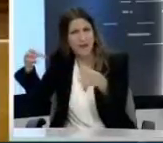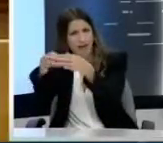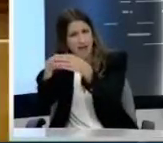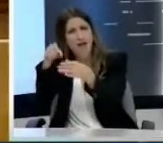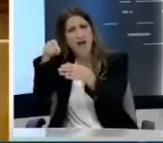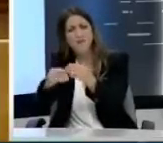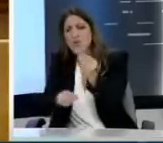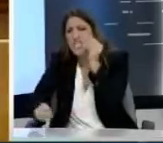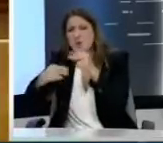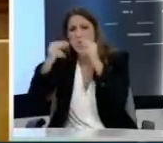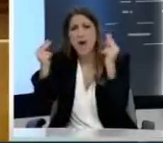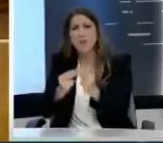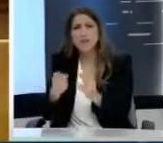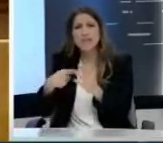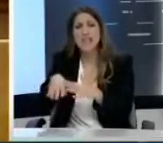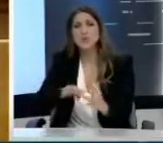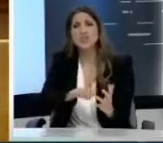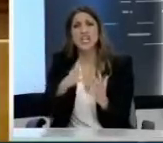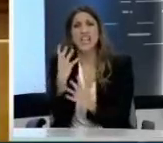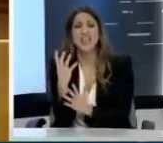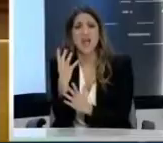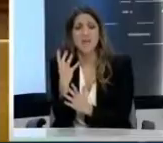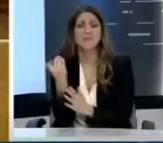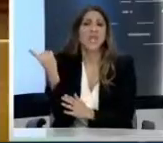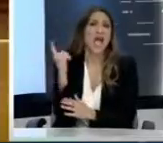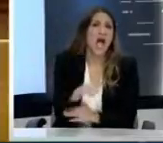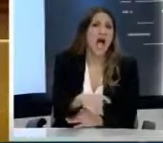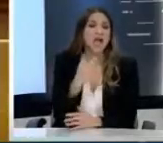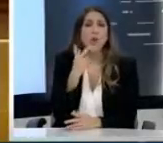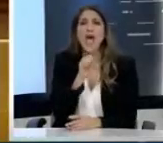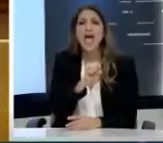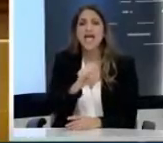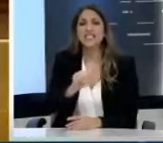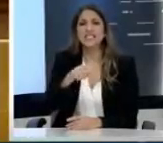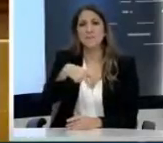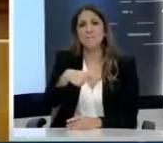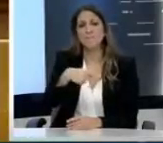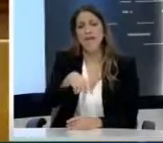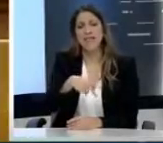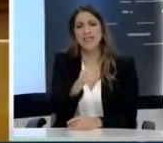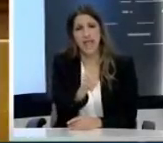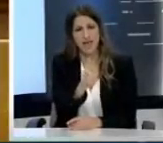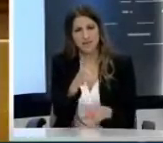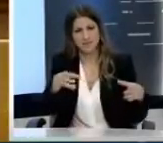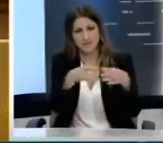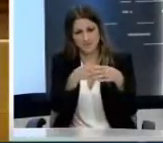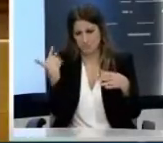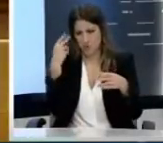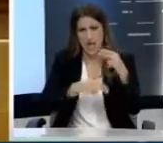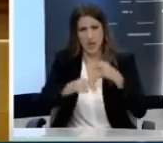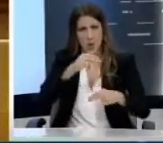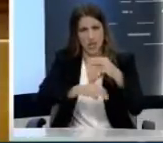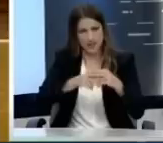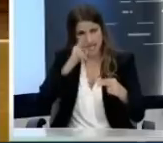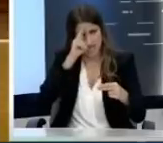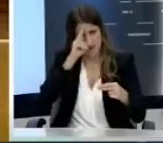το χειρότερο αποτέλεσμα το 1949. Γιατί το S5 στις πρόσφατες εκλογές είχε το χειρότερο αποτέλεσμα από